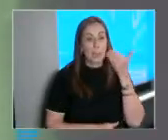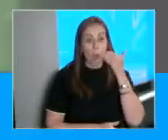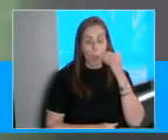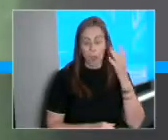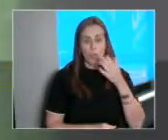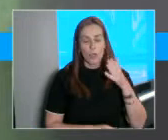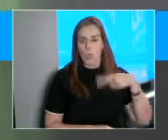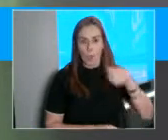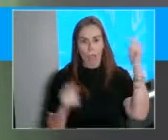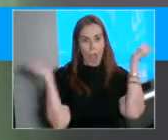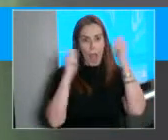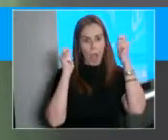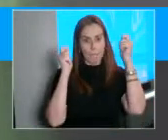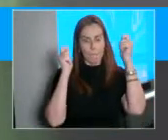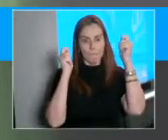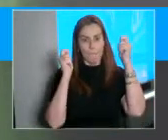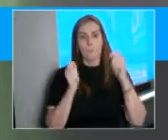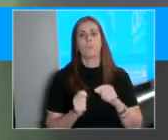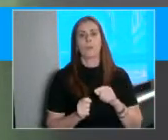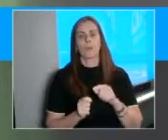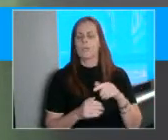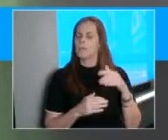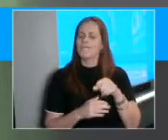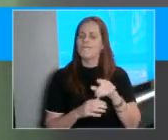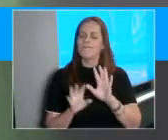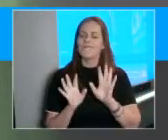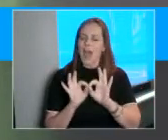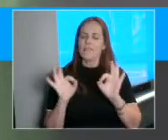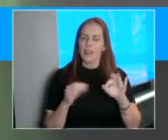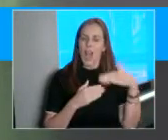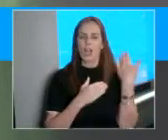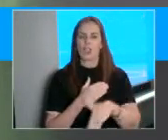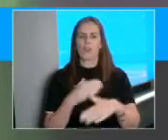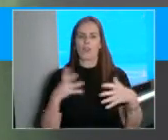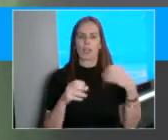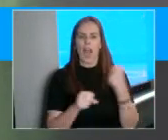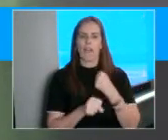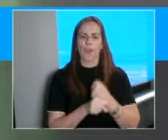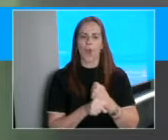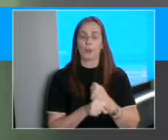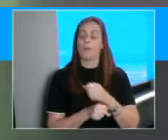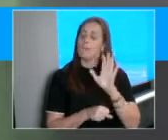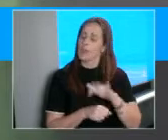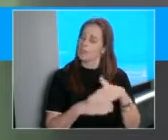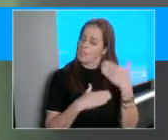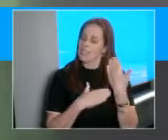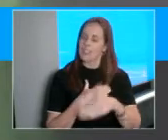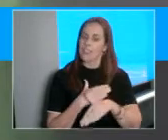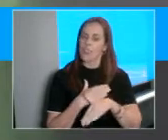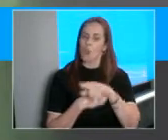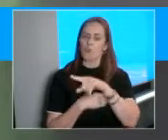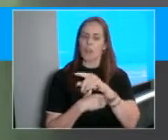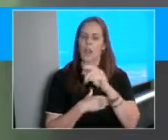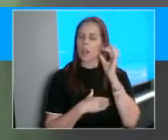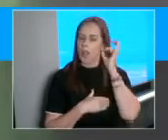את מדינת ישראל ואת הנהגתה של גולדה, סימנה את ראשית סיום שלטון מפלגת העבודה בכלל ואת סיום הקריירה הפוליטית